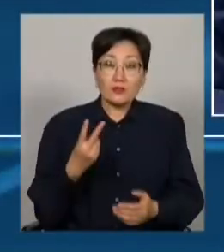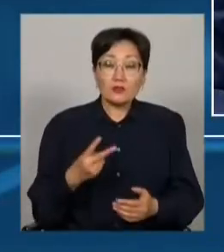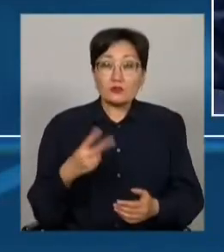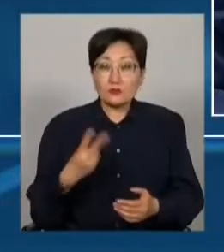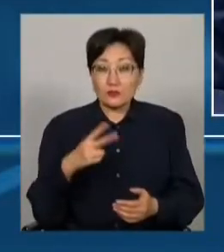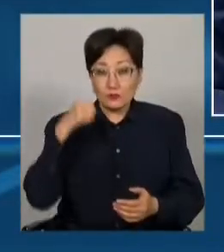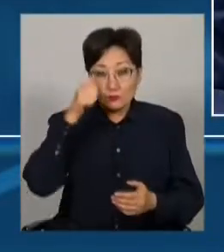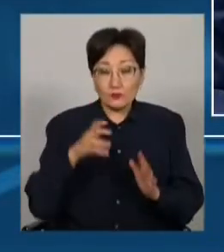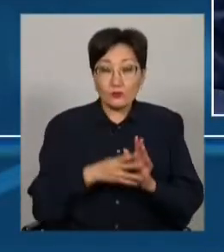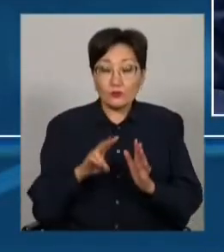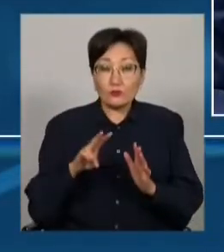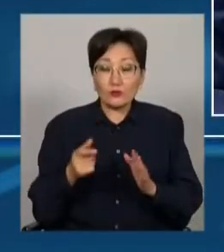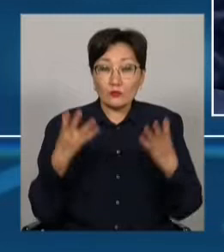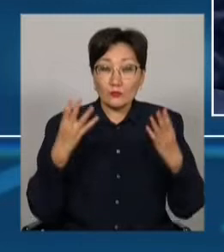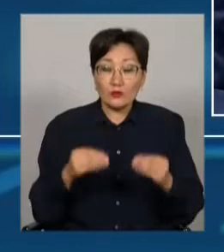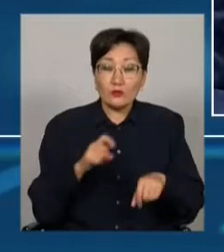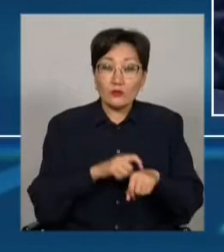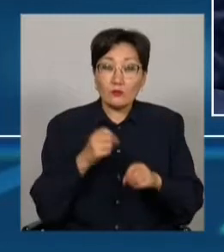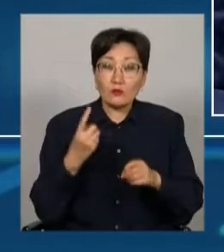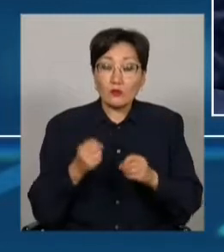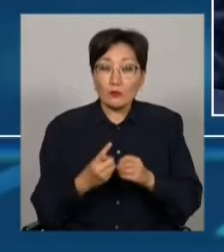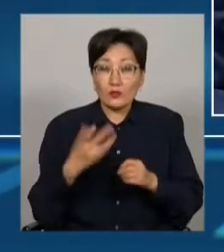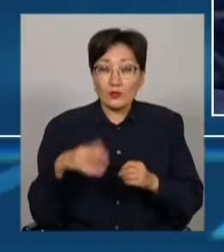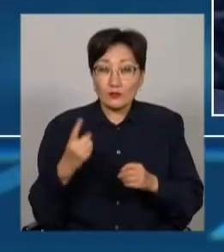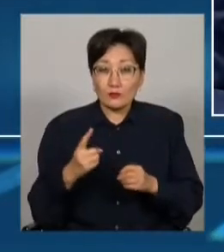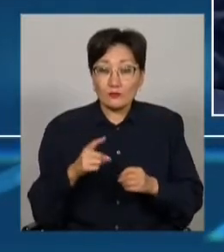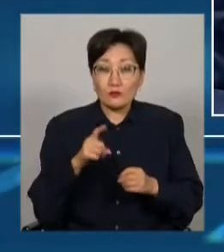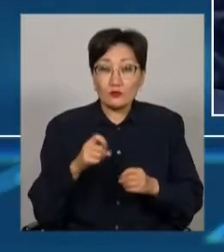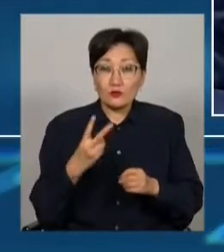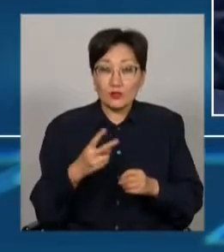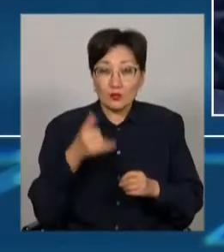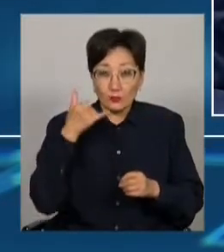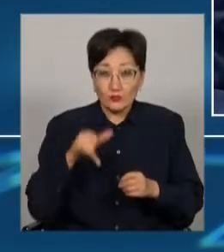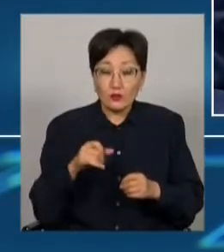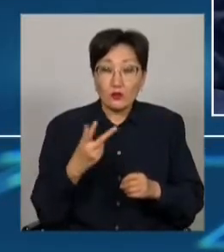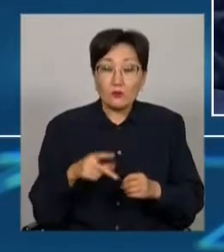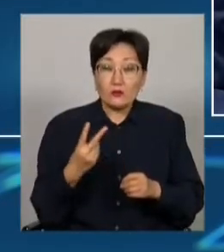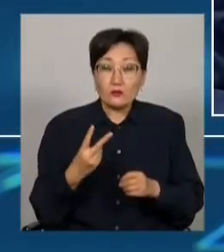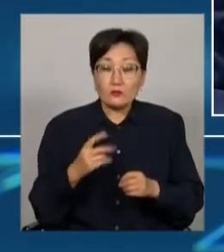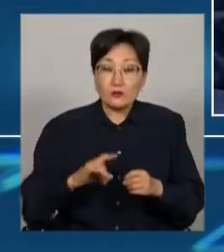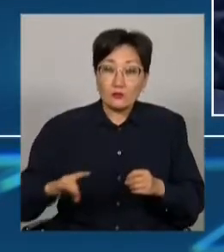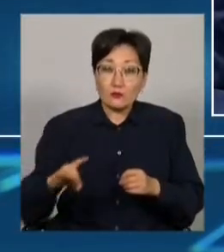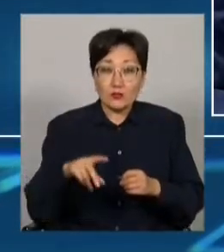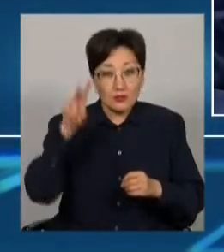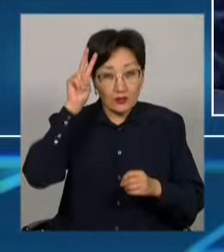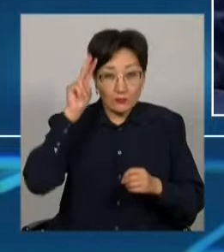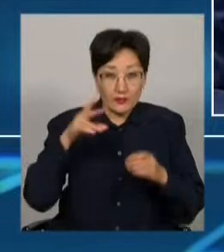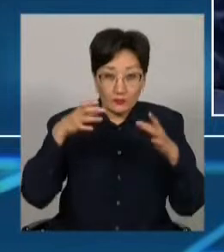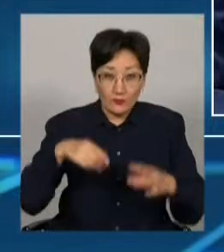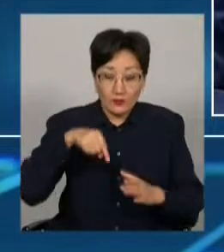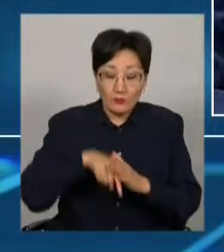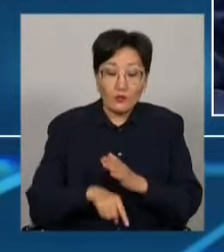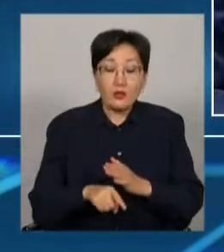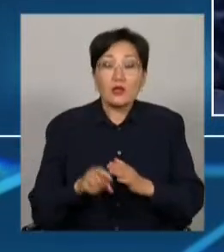2022 жыл 9 маусым күні сағат 11:51 шамасында 102 кезекші пультіне 32 шағын ауданда кәріз құдығынан сәби